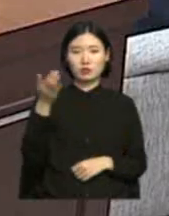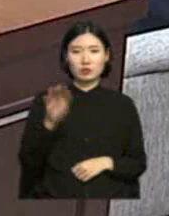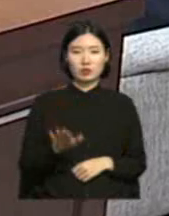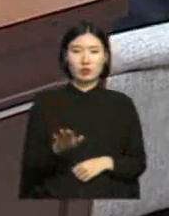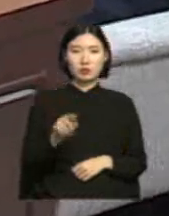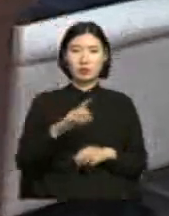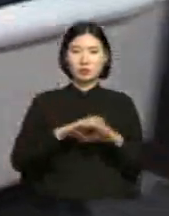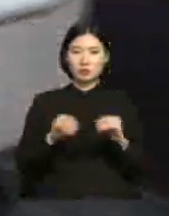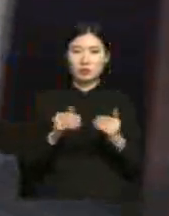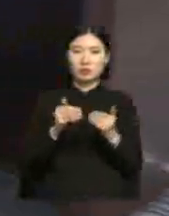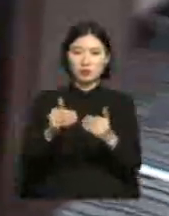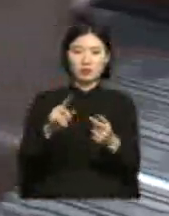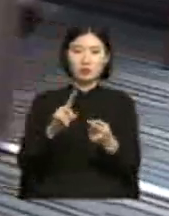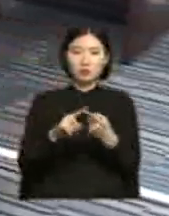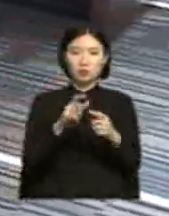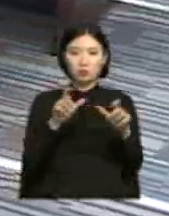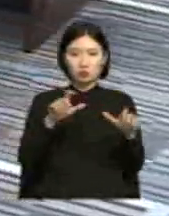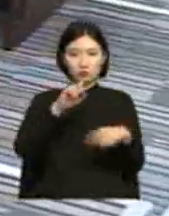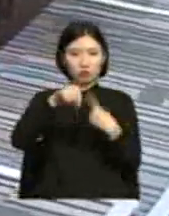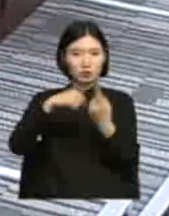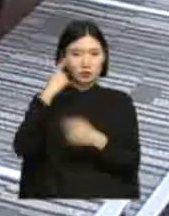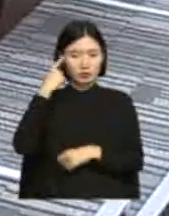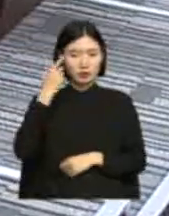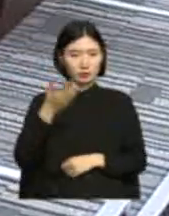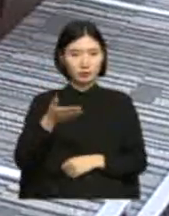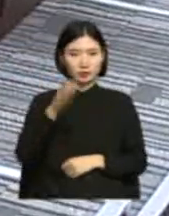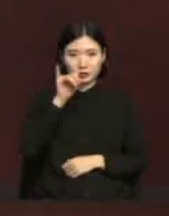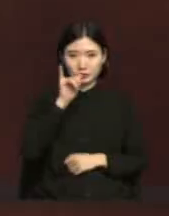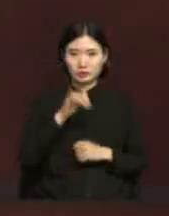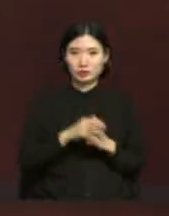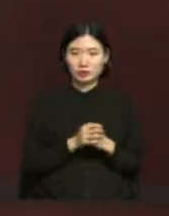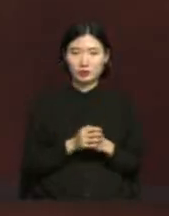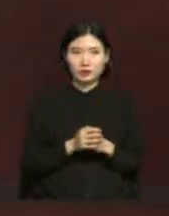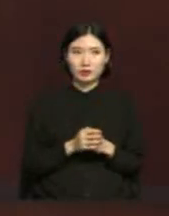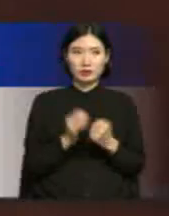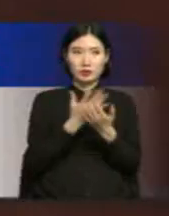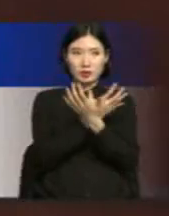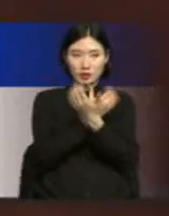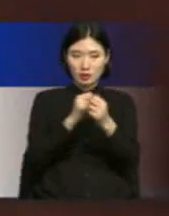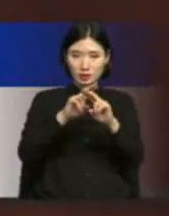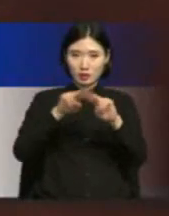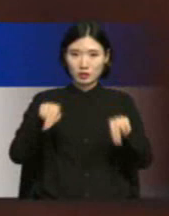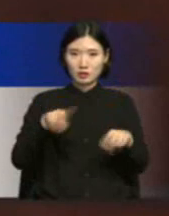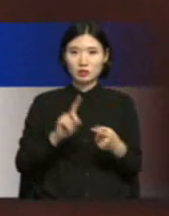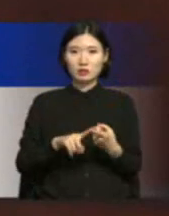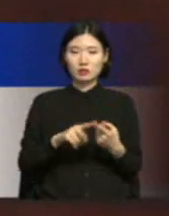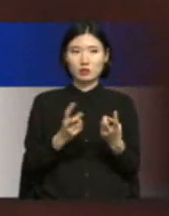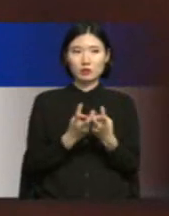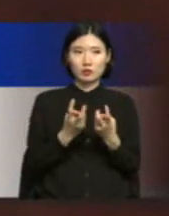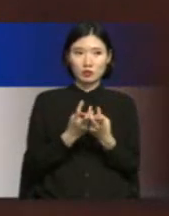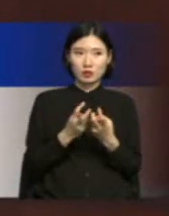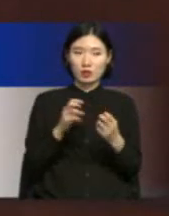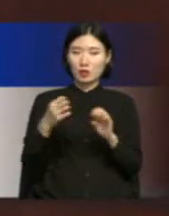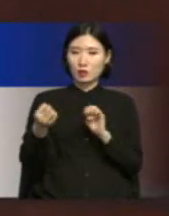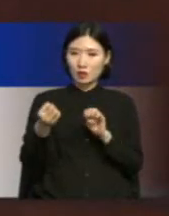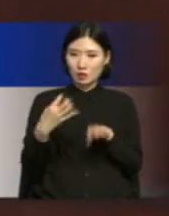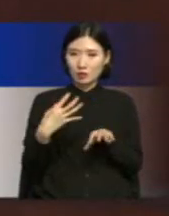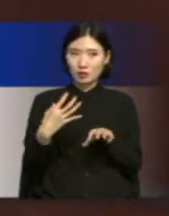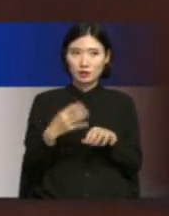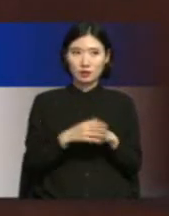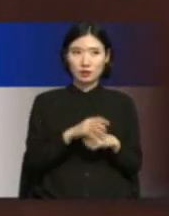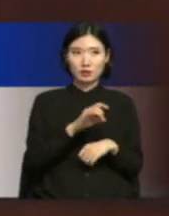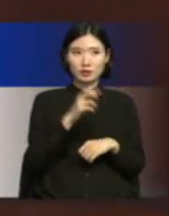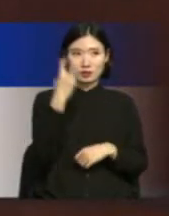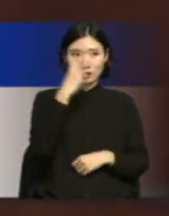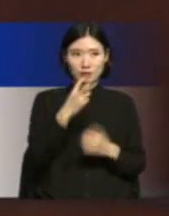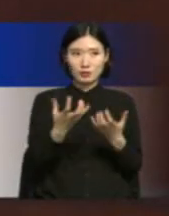이 처리 현황을 놓고 구정 질문이 이어졌습니다. 계약 해지권에 대해서는 어떻게 대응했으며 감사원